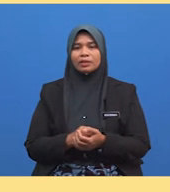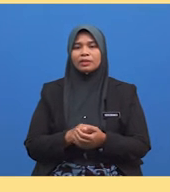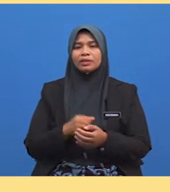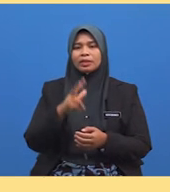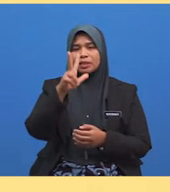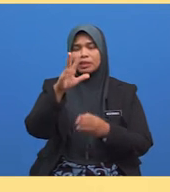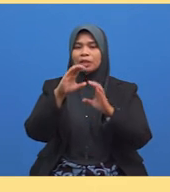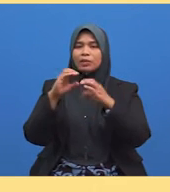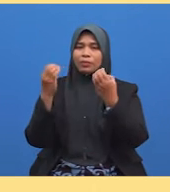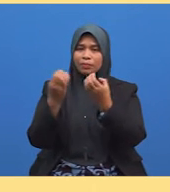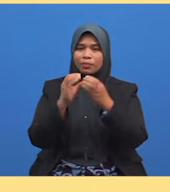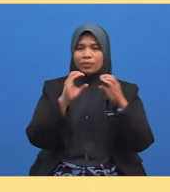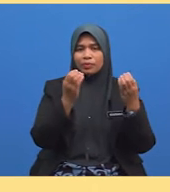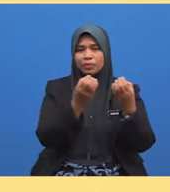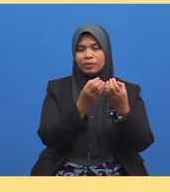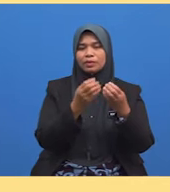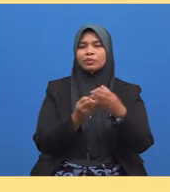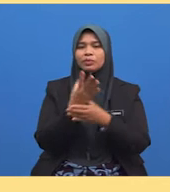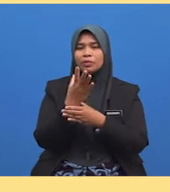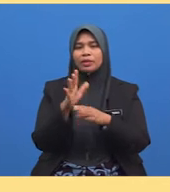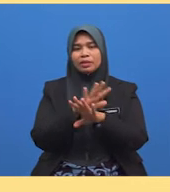Sebutkan tiga kelas tumbuhan tidak berbunga.